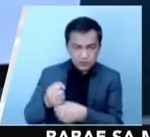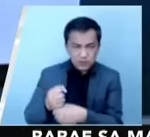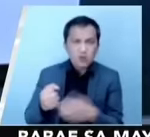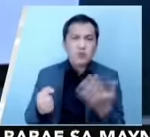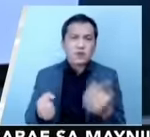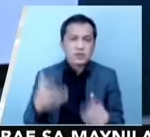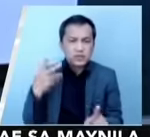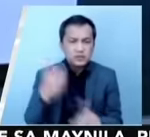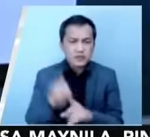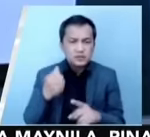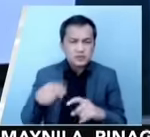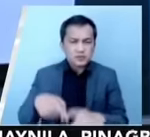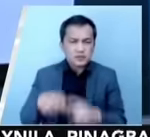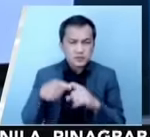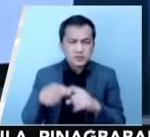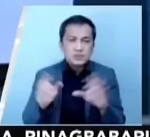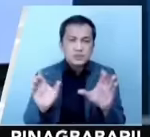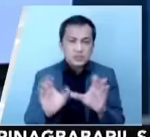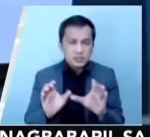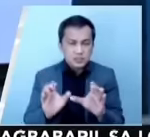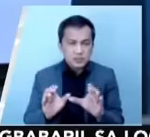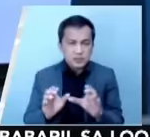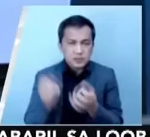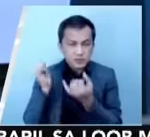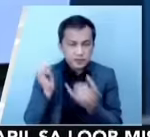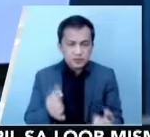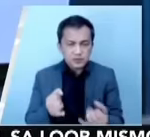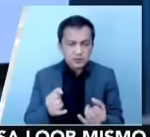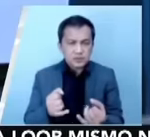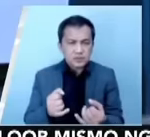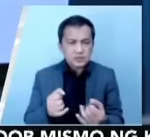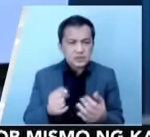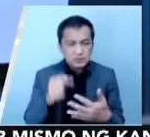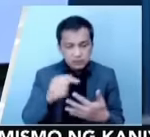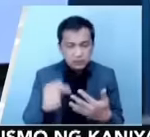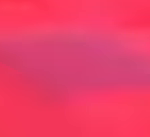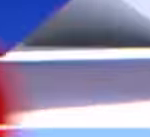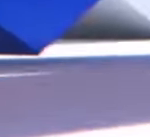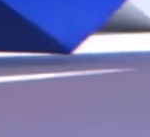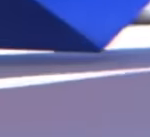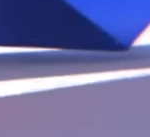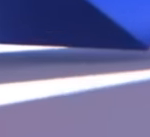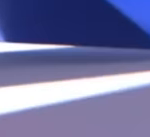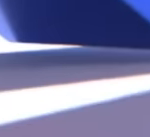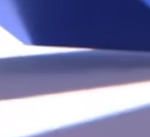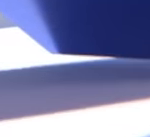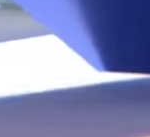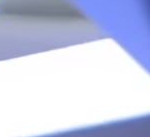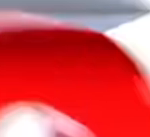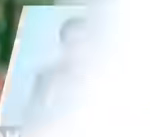ng sinuspending clearance sa pag-aangkat ng ilang isda. At nakatutok si Tina Pangribantere.